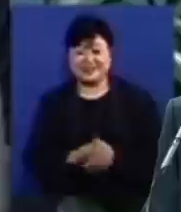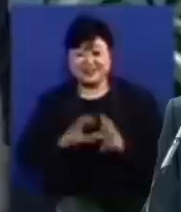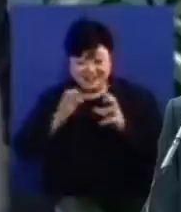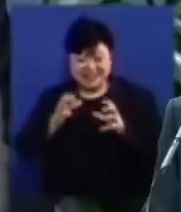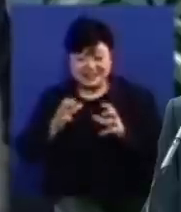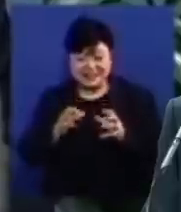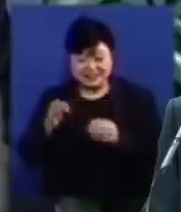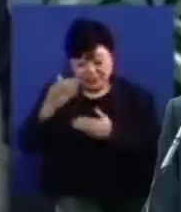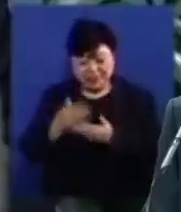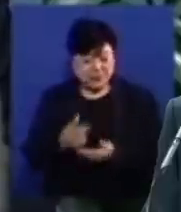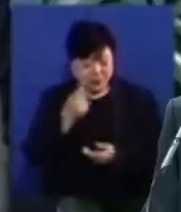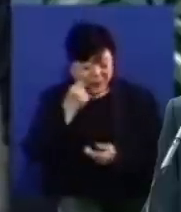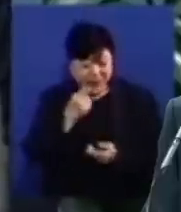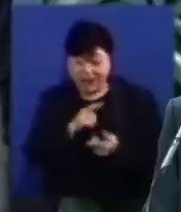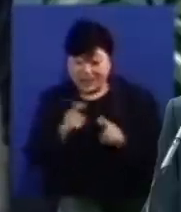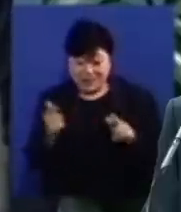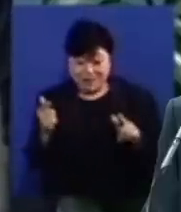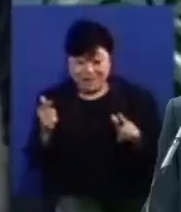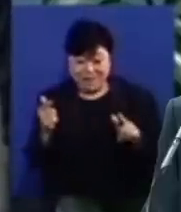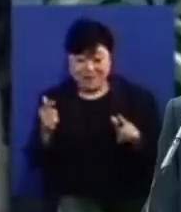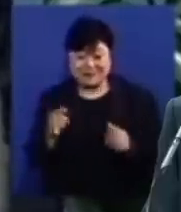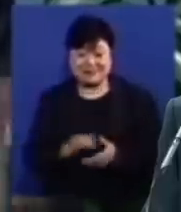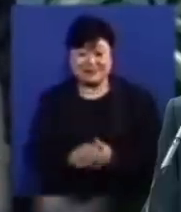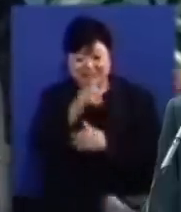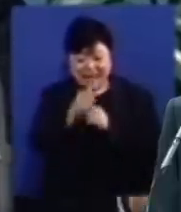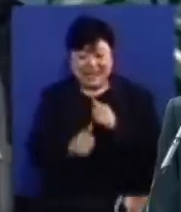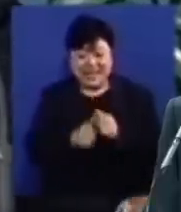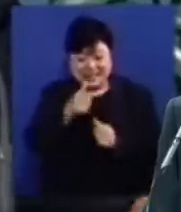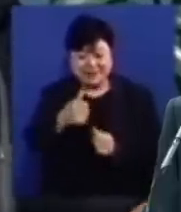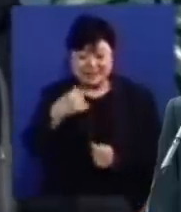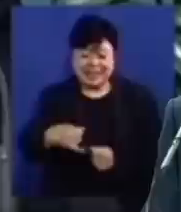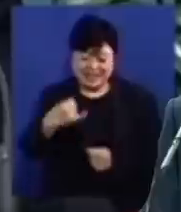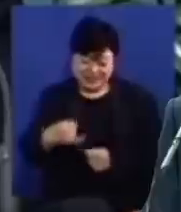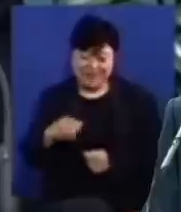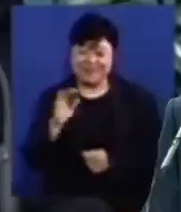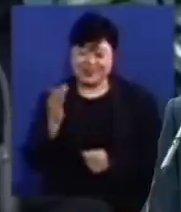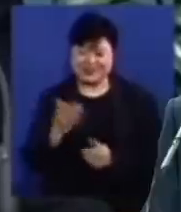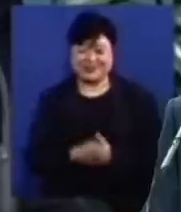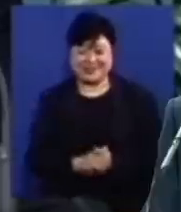세상에 인정하지 못한 사람이 아니다. 하나님의 자녀가 되었다.